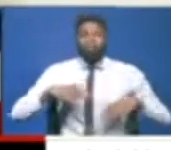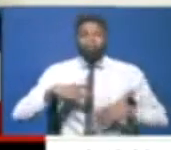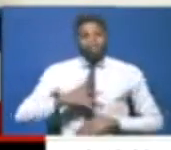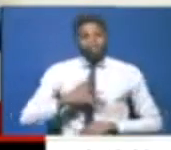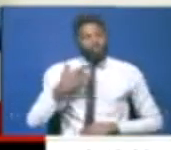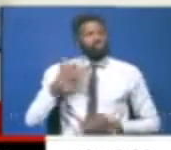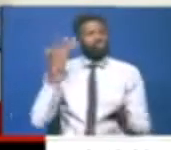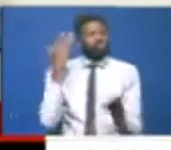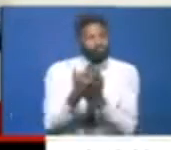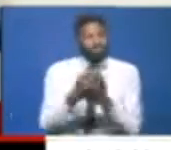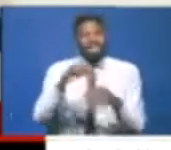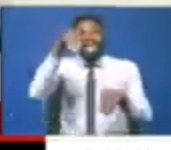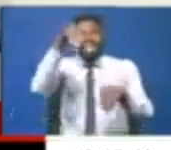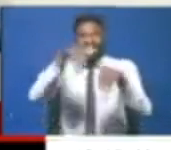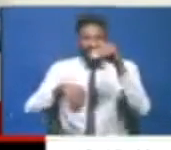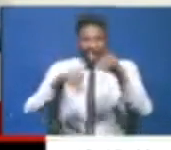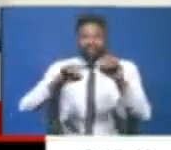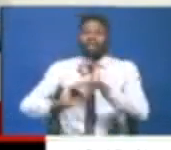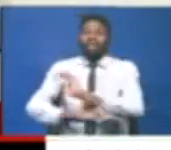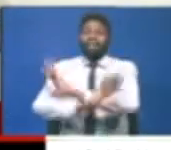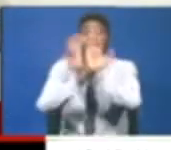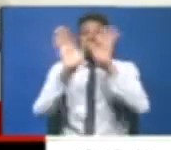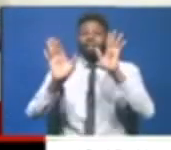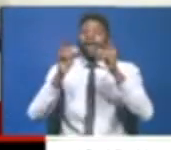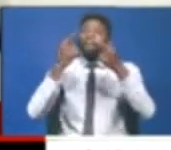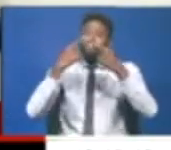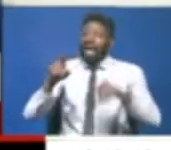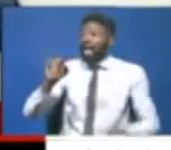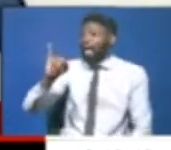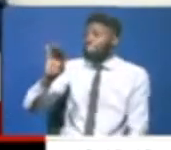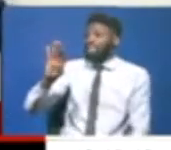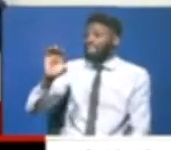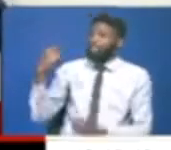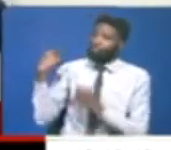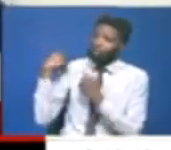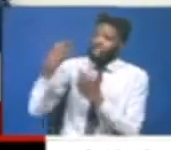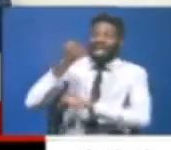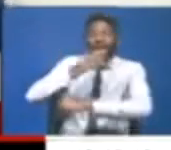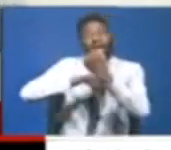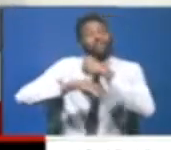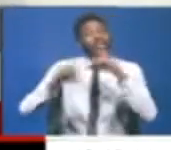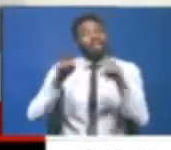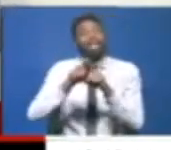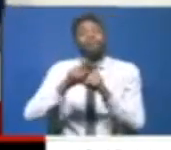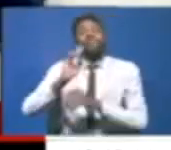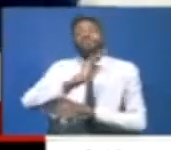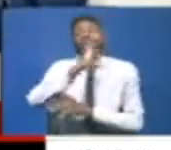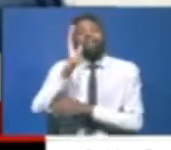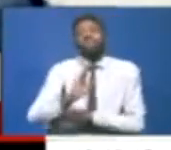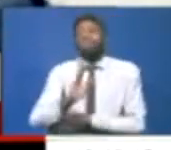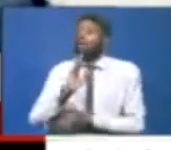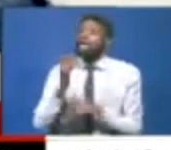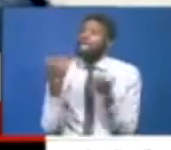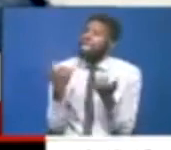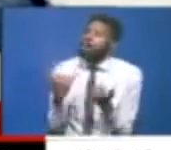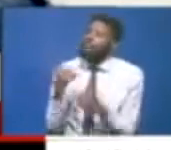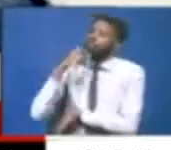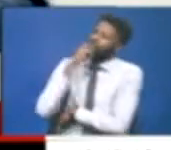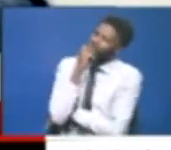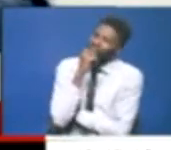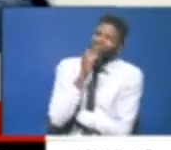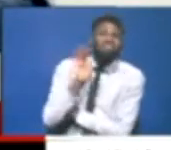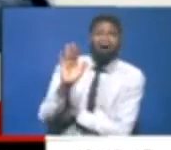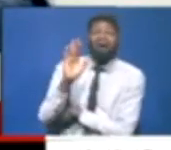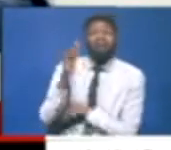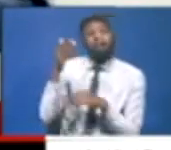Mambo hayo mengi yayo hawajayafanya mpaka sasa hivi. Basi unajiuliza wanania ipi? Na kama tunakwenda katika